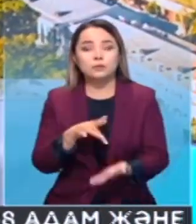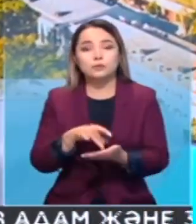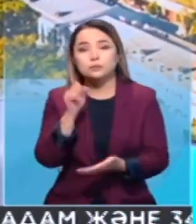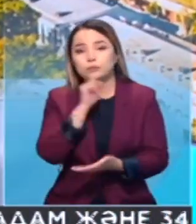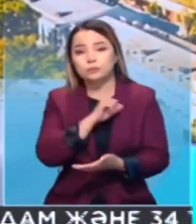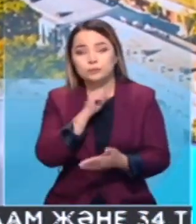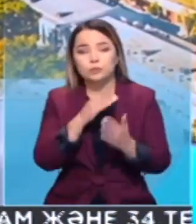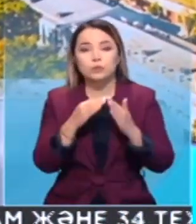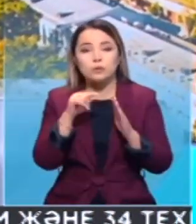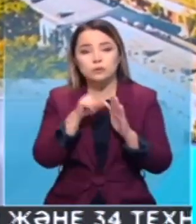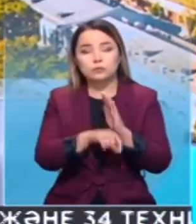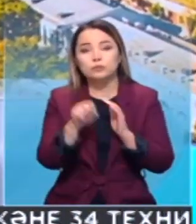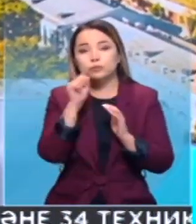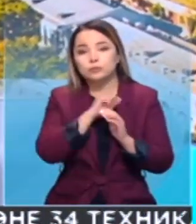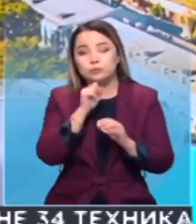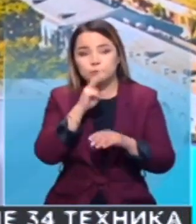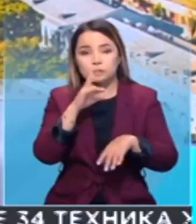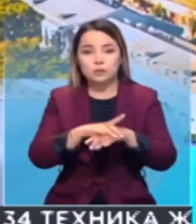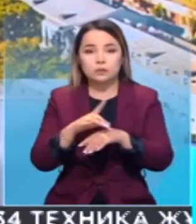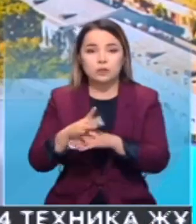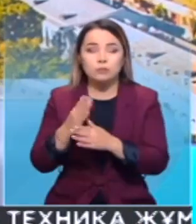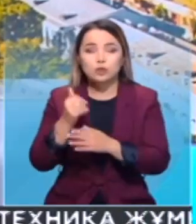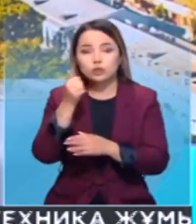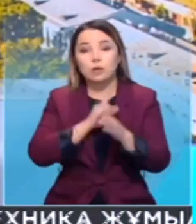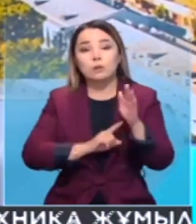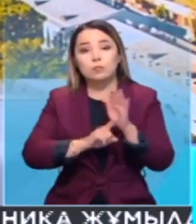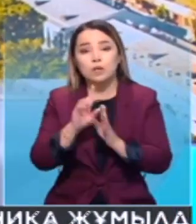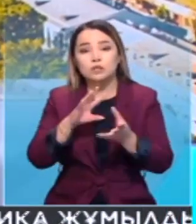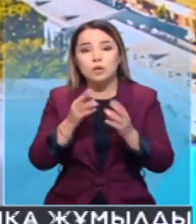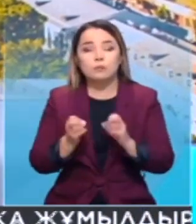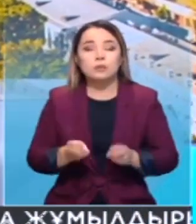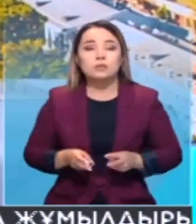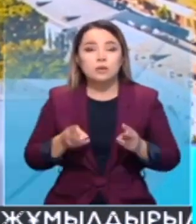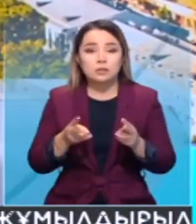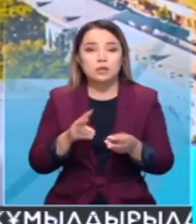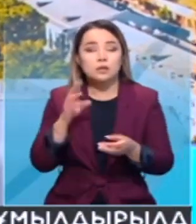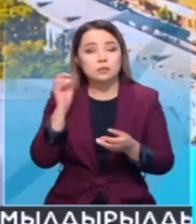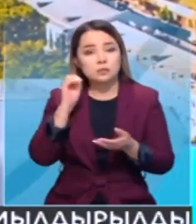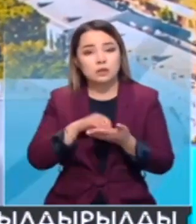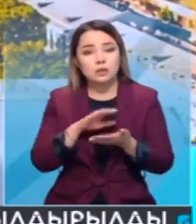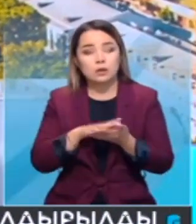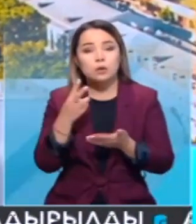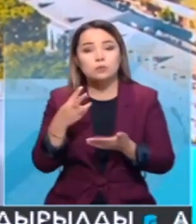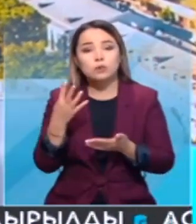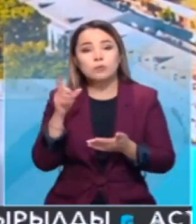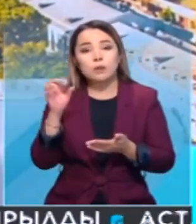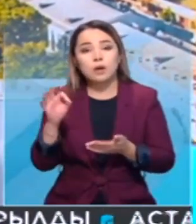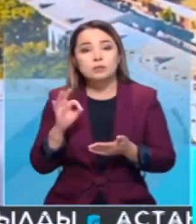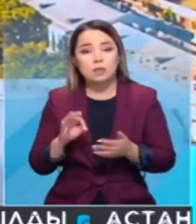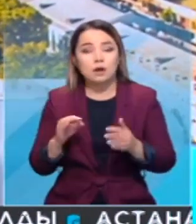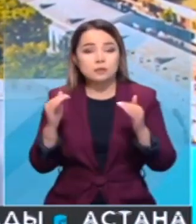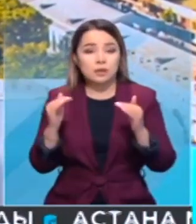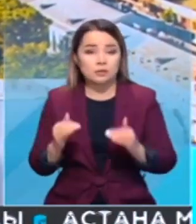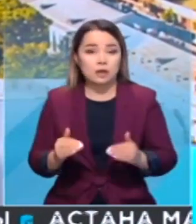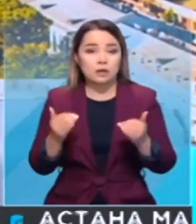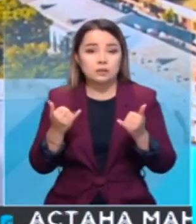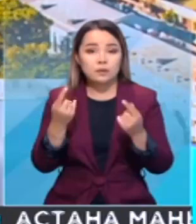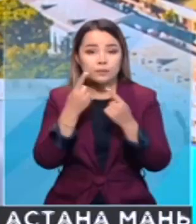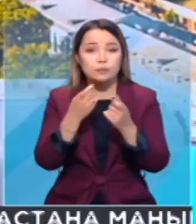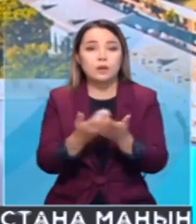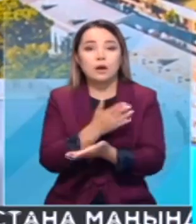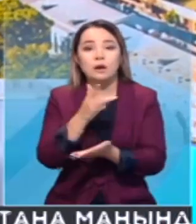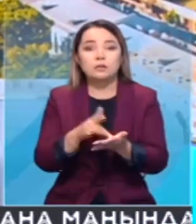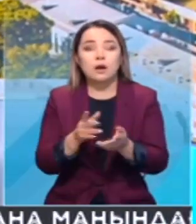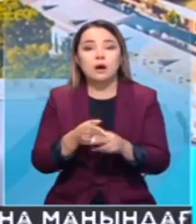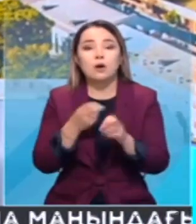Алматыда ұрлық пен пәтер тонау тыйылмай тұр. Десе де жыл басынан бері жалпы қылмыс саны 34%-ға азайған. Полицияның ресми мәліметі осылай.